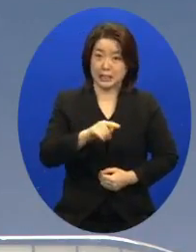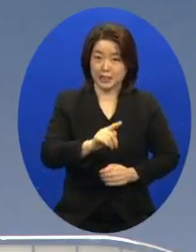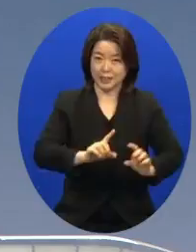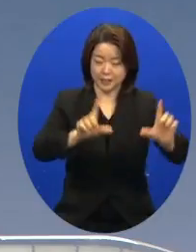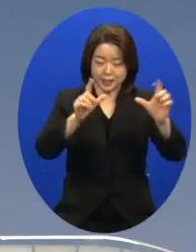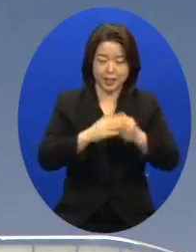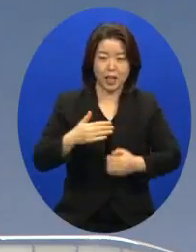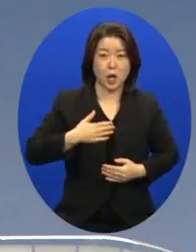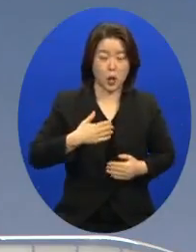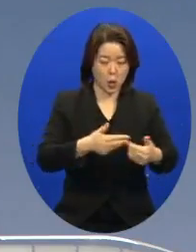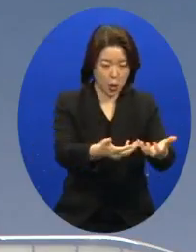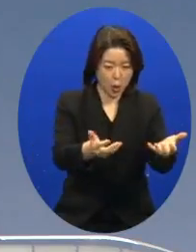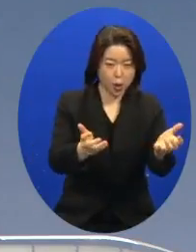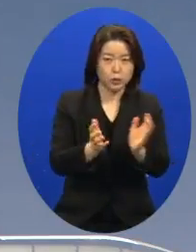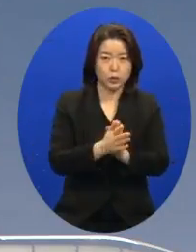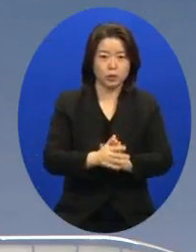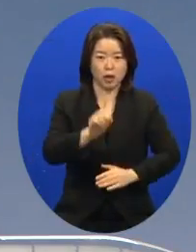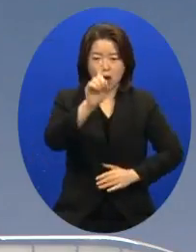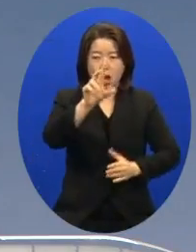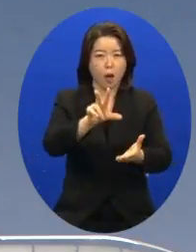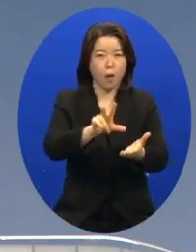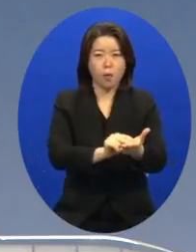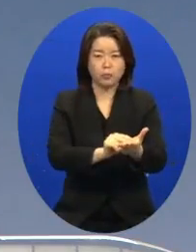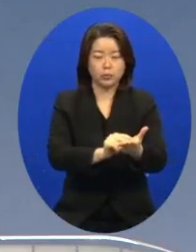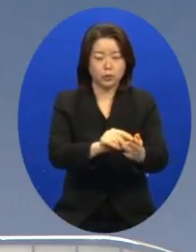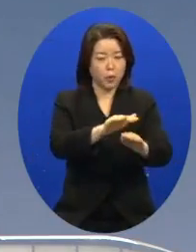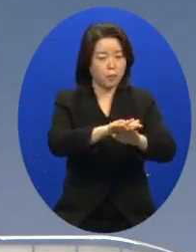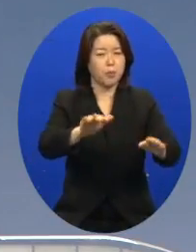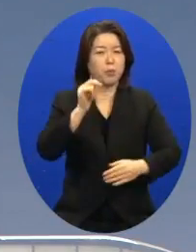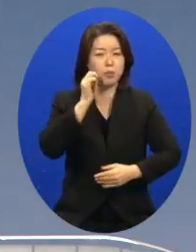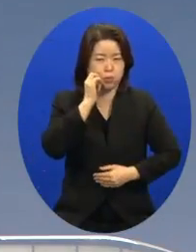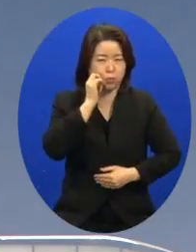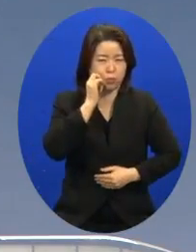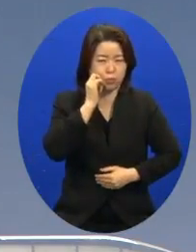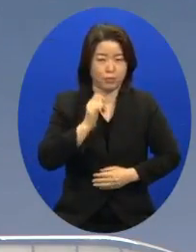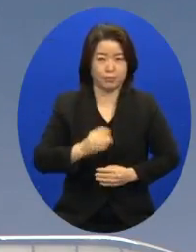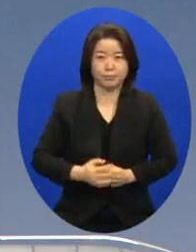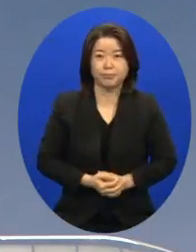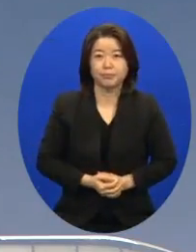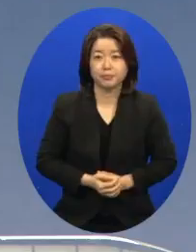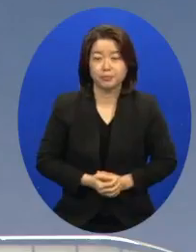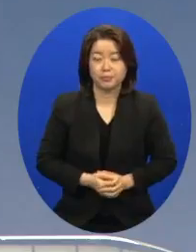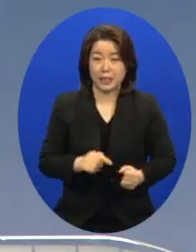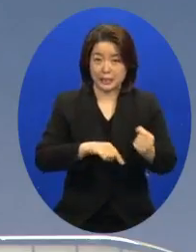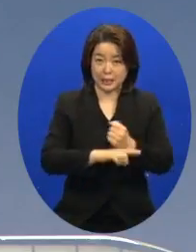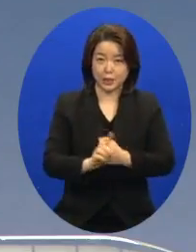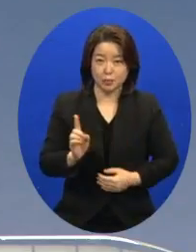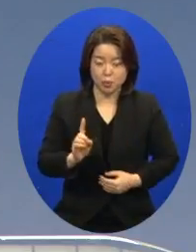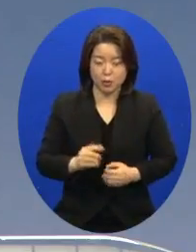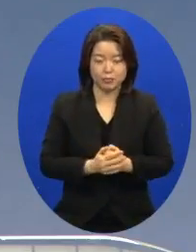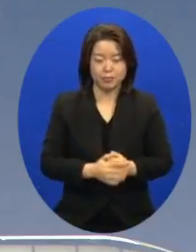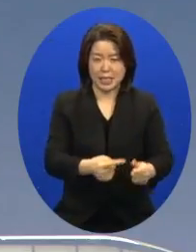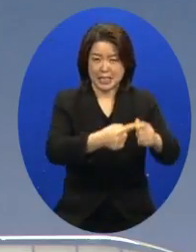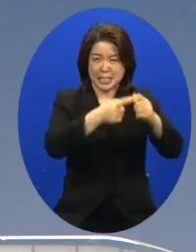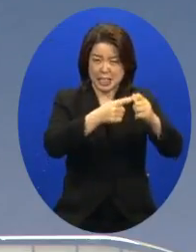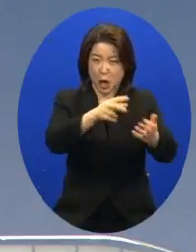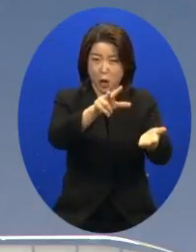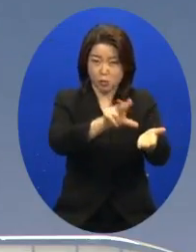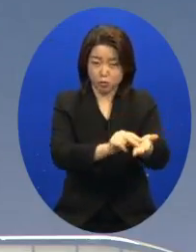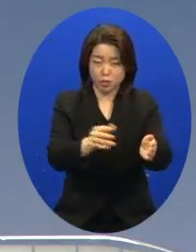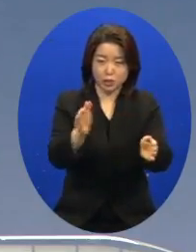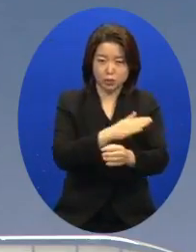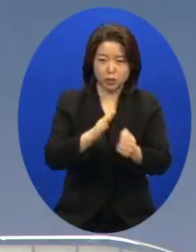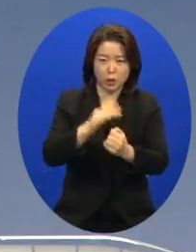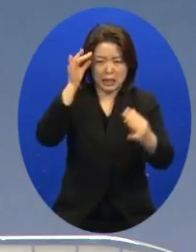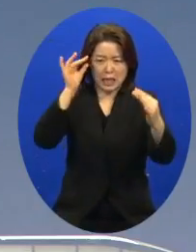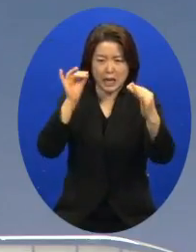저희 조는 한 문제도 풀지 를 못했습니다 이유는 첫번째 문제부터 의견이